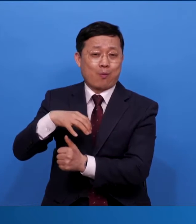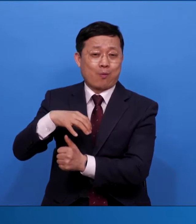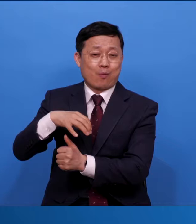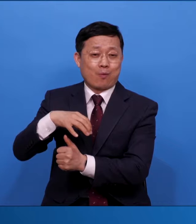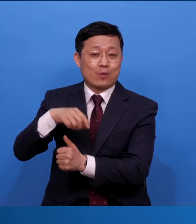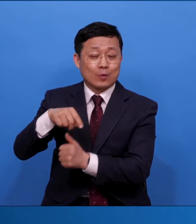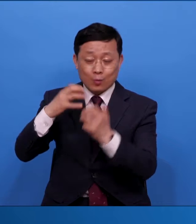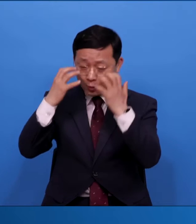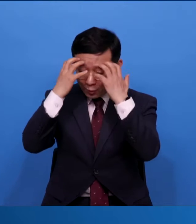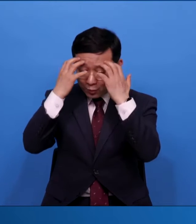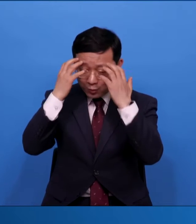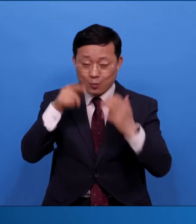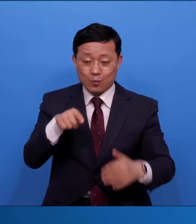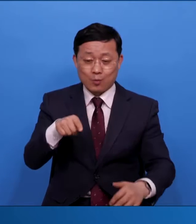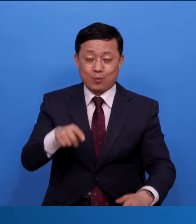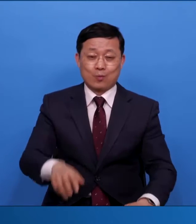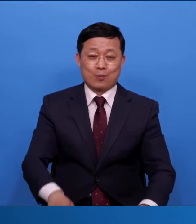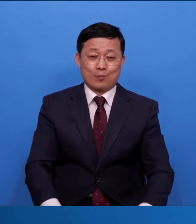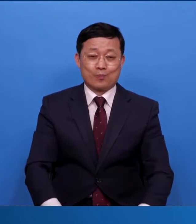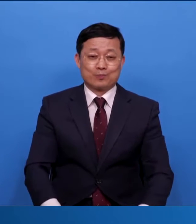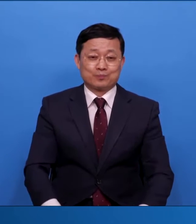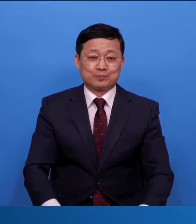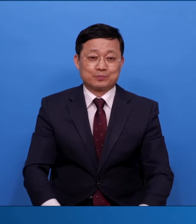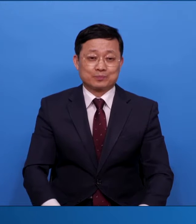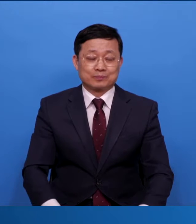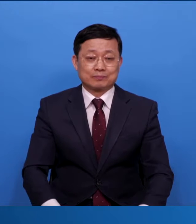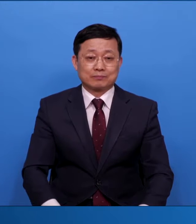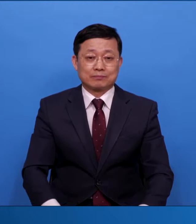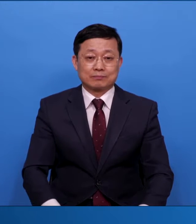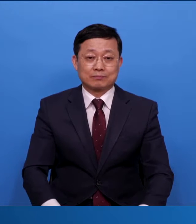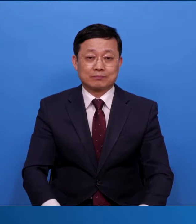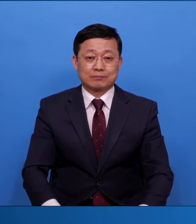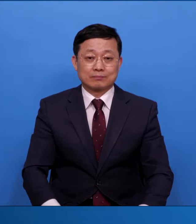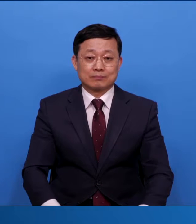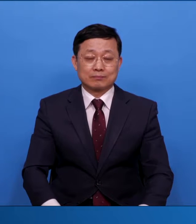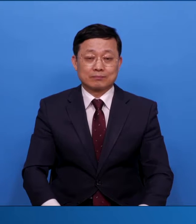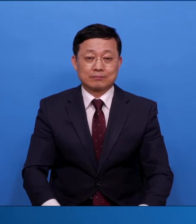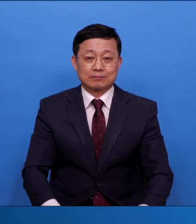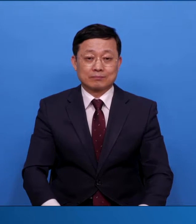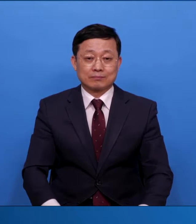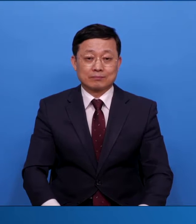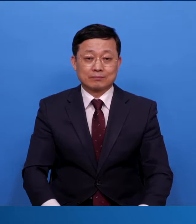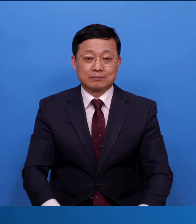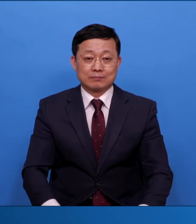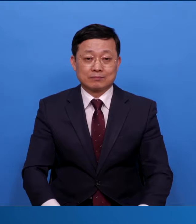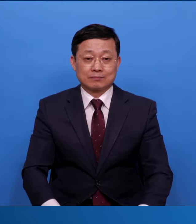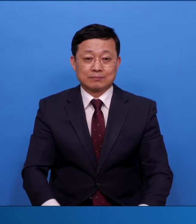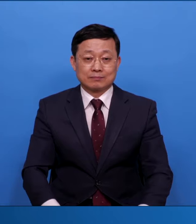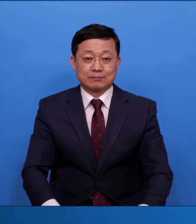말이에요. 成了奴隶、俘虏，还有属国。 근데 이 속에서 거의 다가